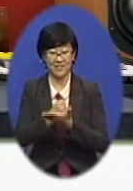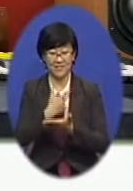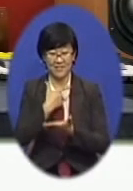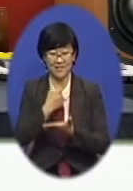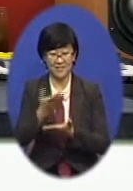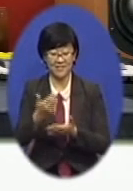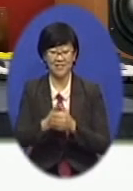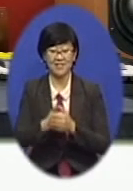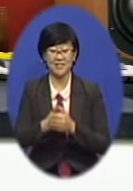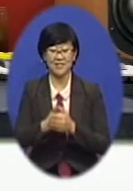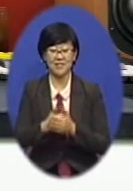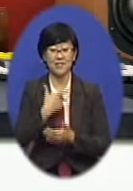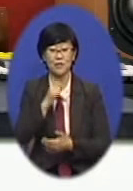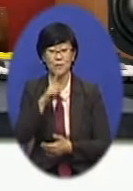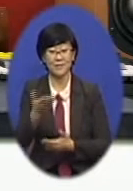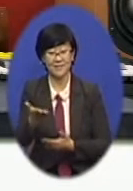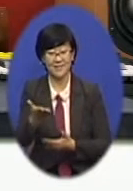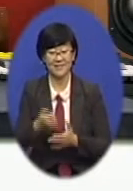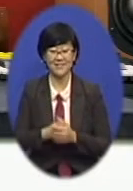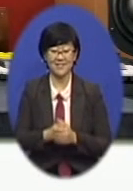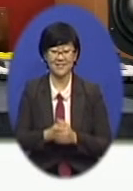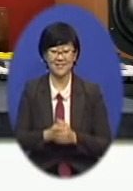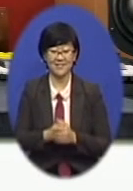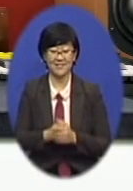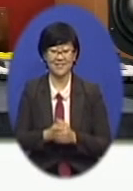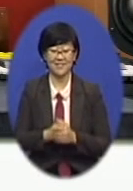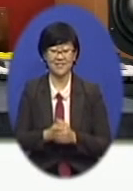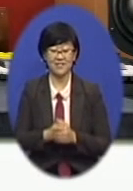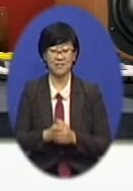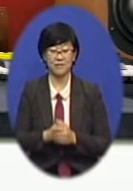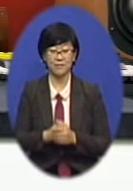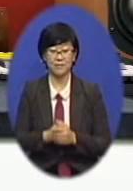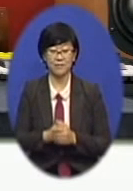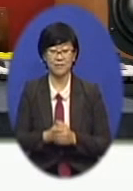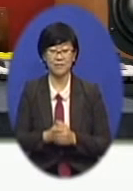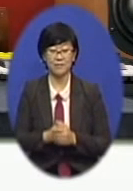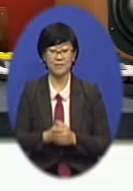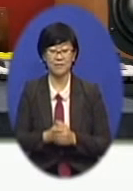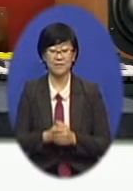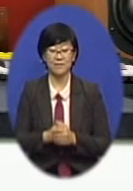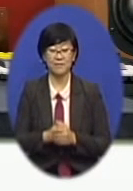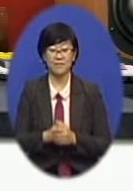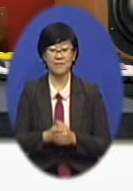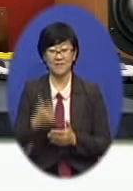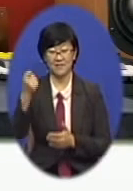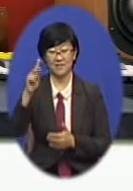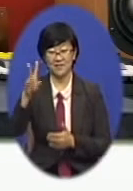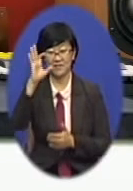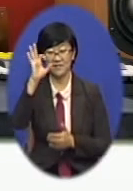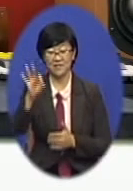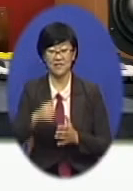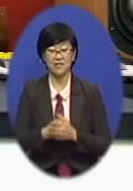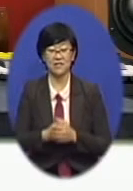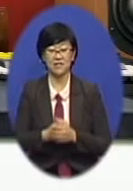섭섭하시면 뭐 한 말씀 하시겠어요? 아무 말씀이라도? 아, 뭐 그냥 요 대회 보니까